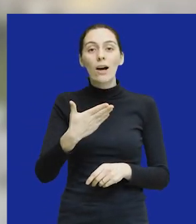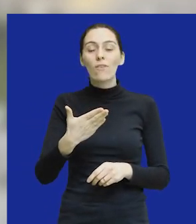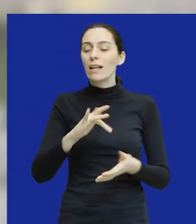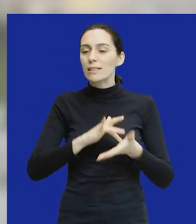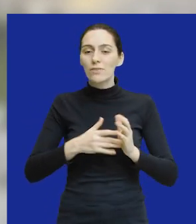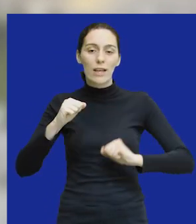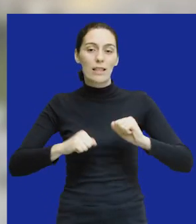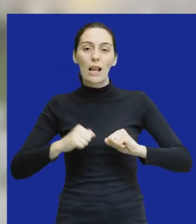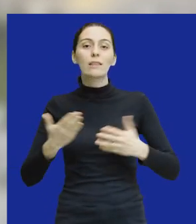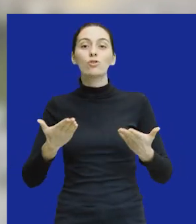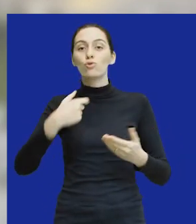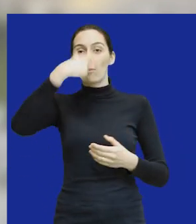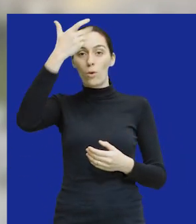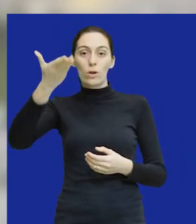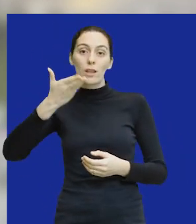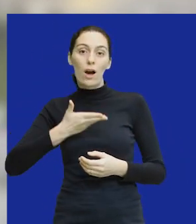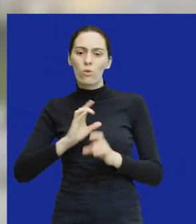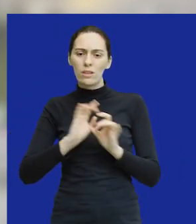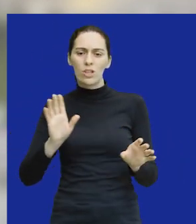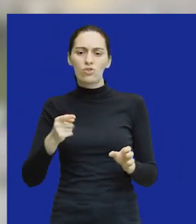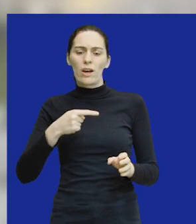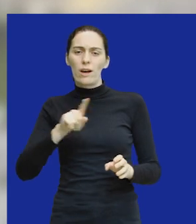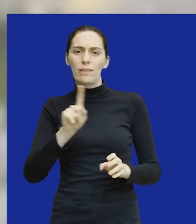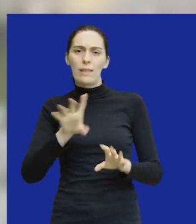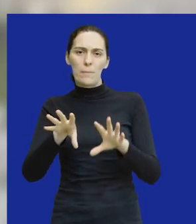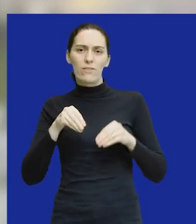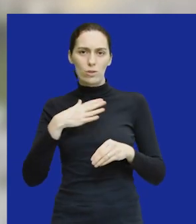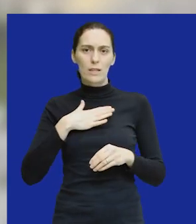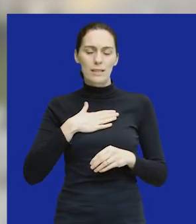dao, za sve talente i ništa ne pripisujem sebi.